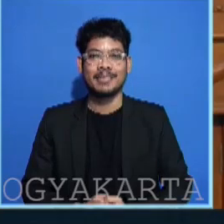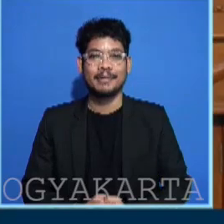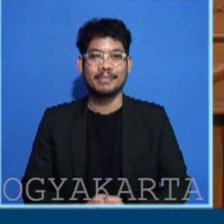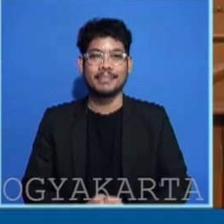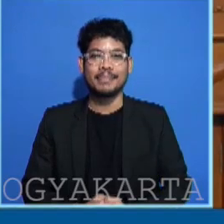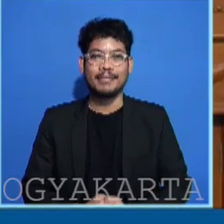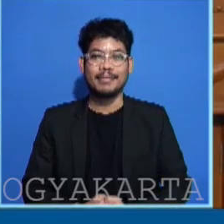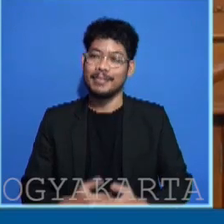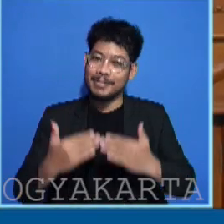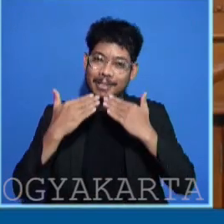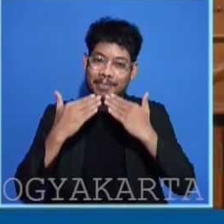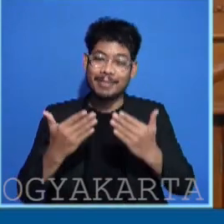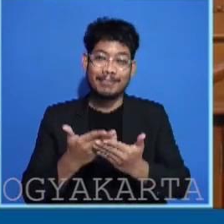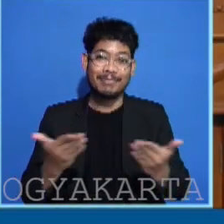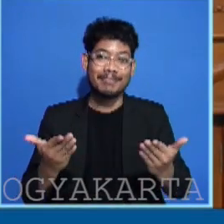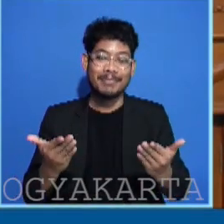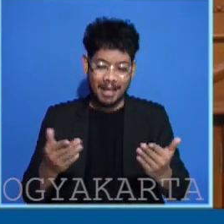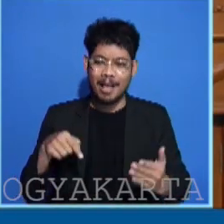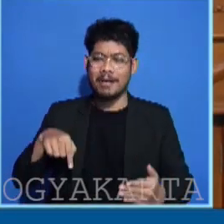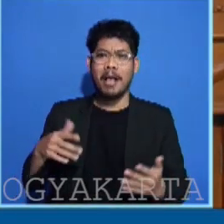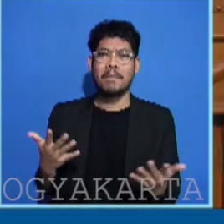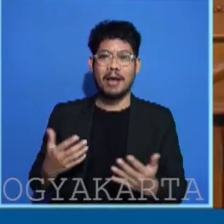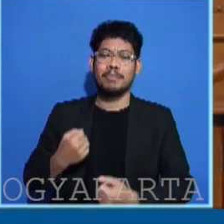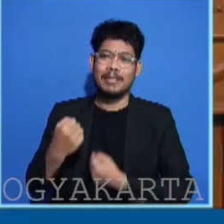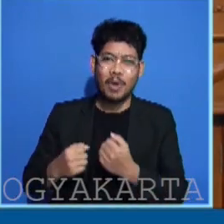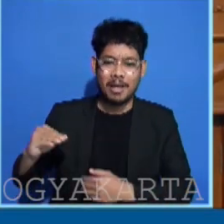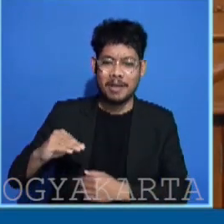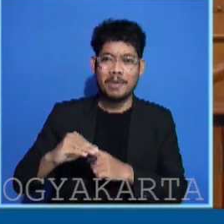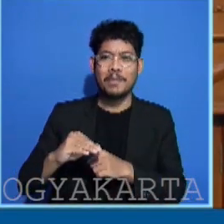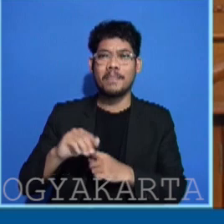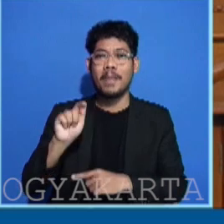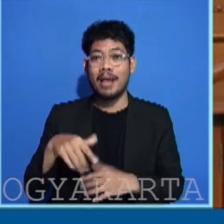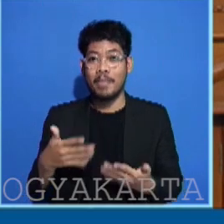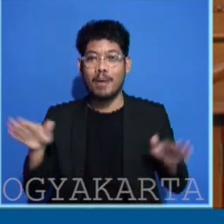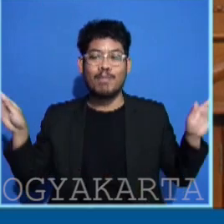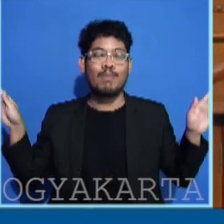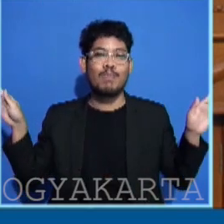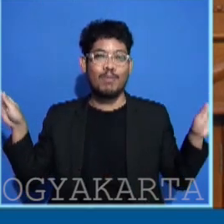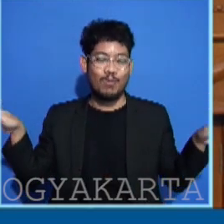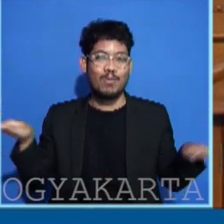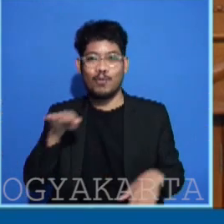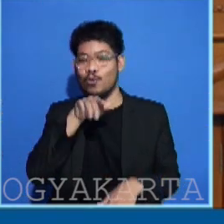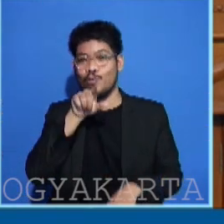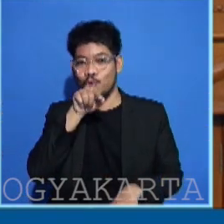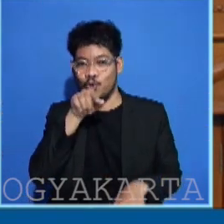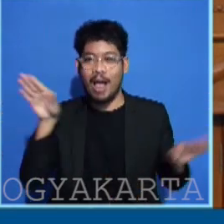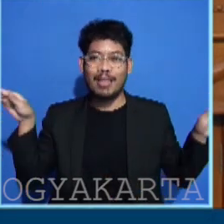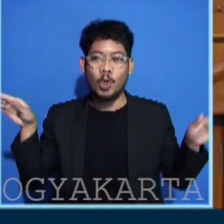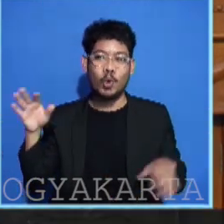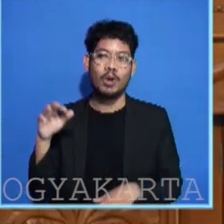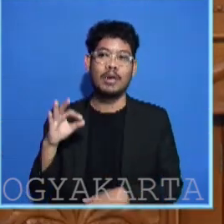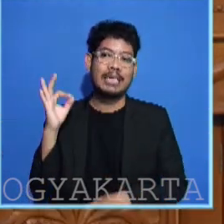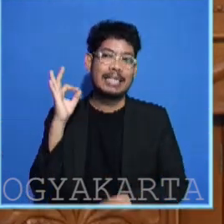para pemirsa ngendalani omo tikus Gena akan bangsa alami Arubi peksigog Tito Alba ka Nyoto Lampung irit Lan